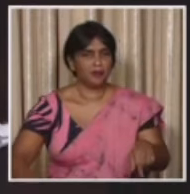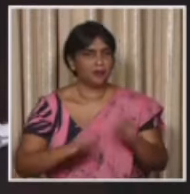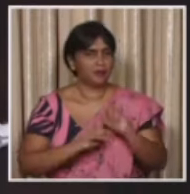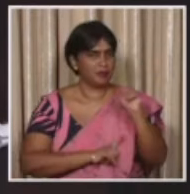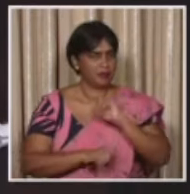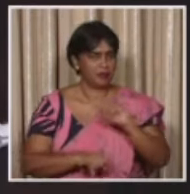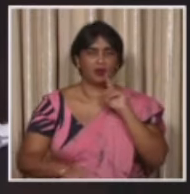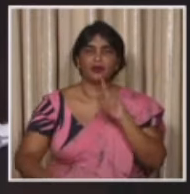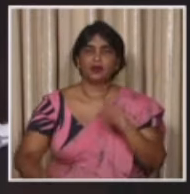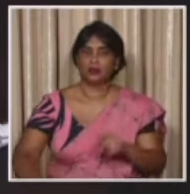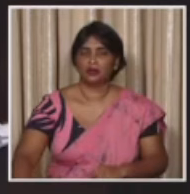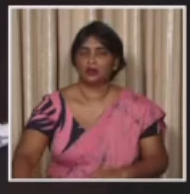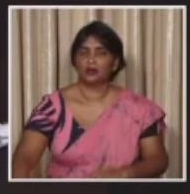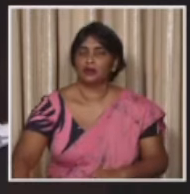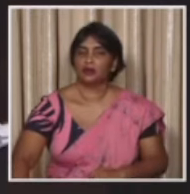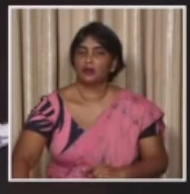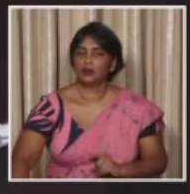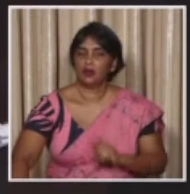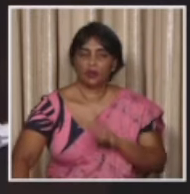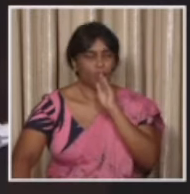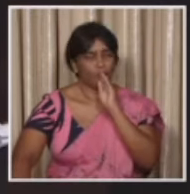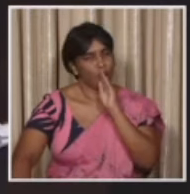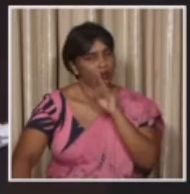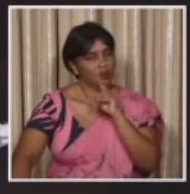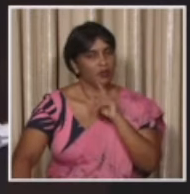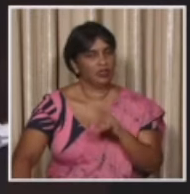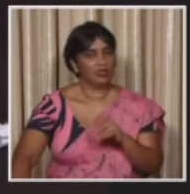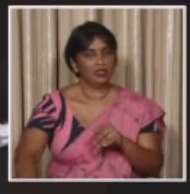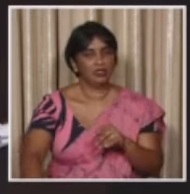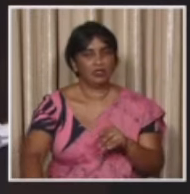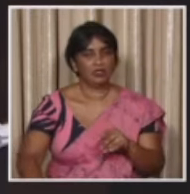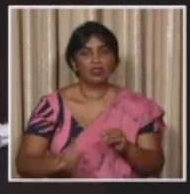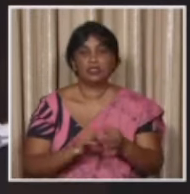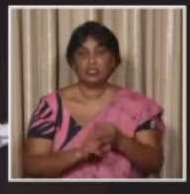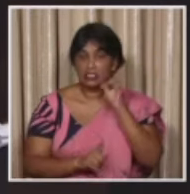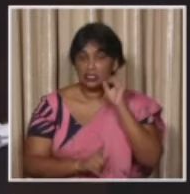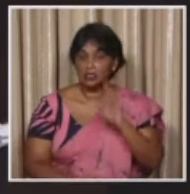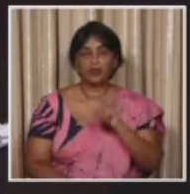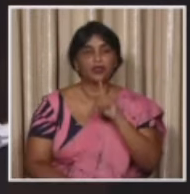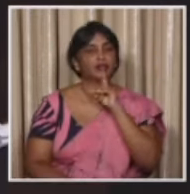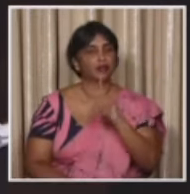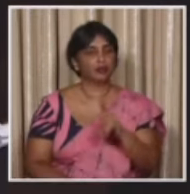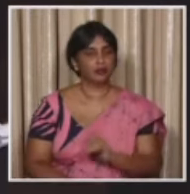කළා. කොටින්ම කියනවා නම් ජනාධිපතිතුමාත් ඇවිල්ලා කිව්වා.